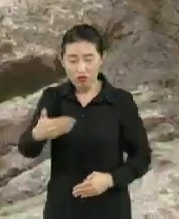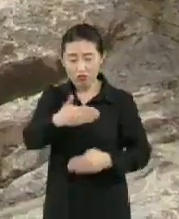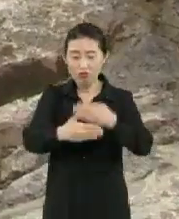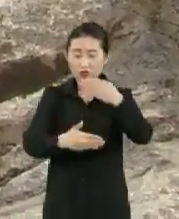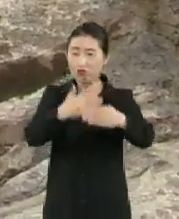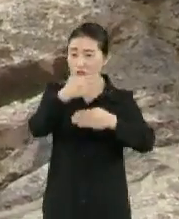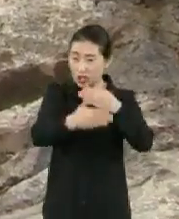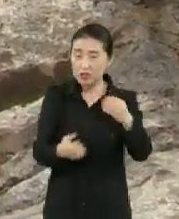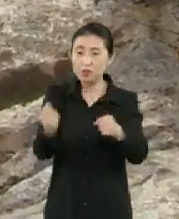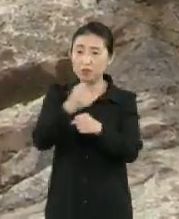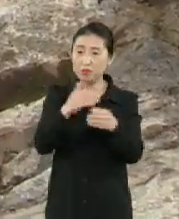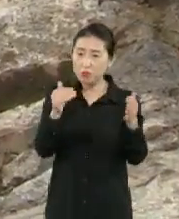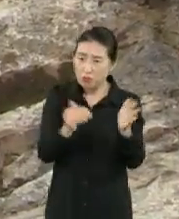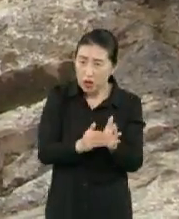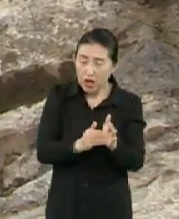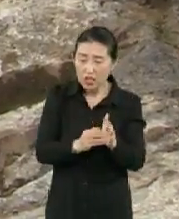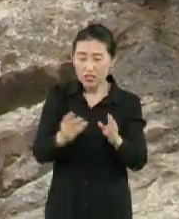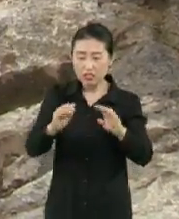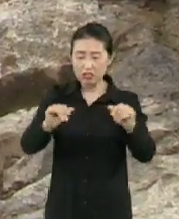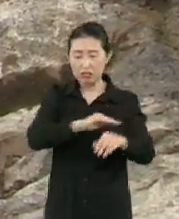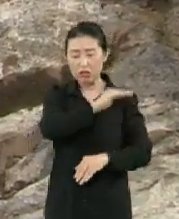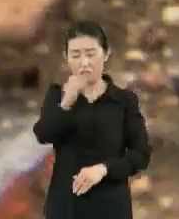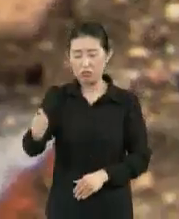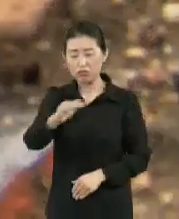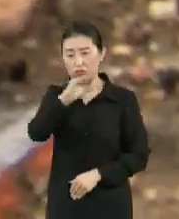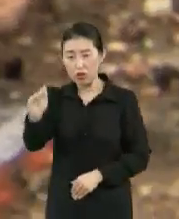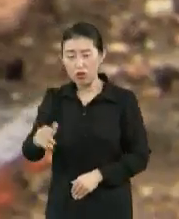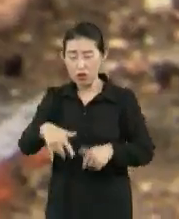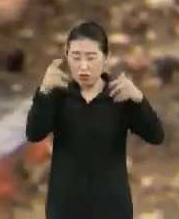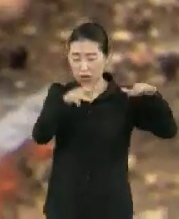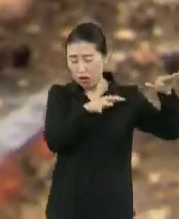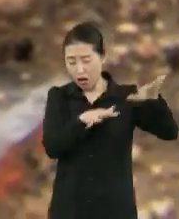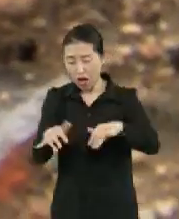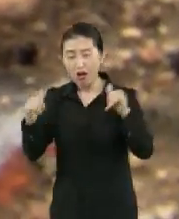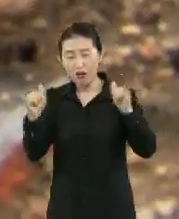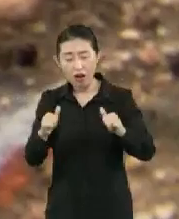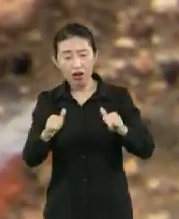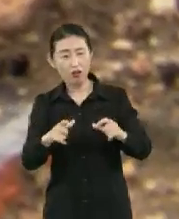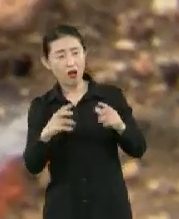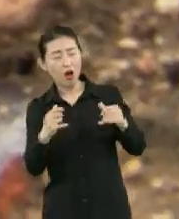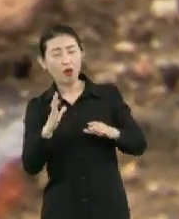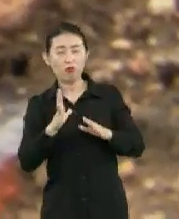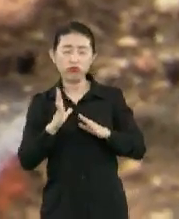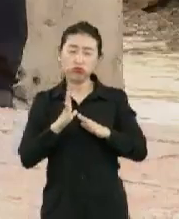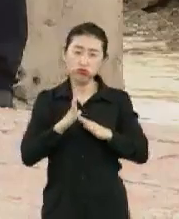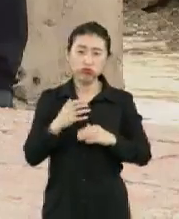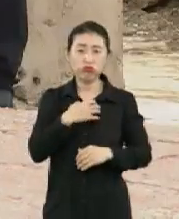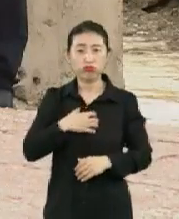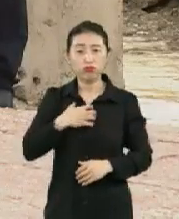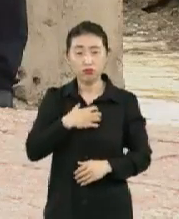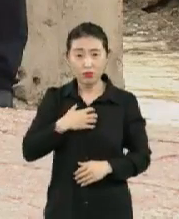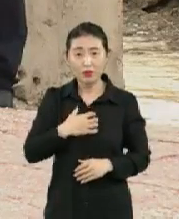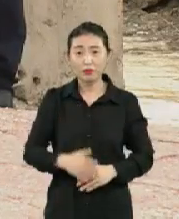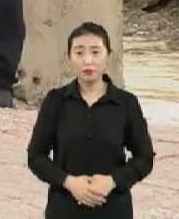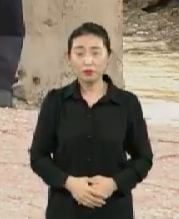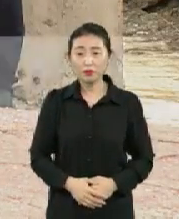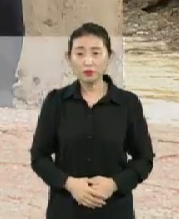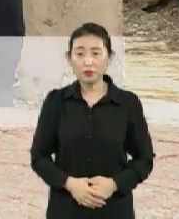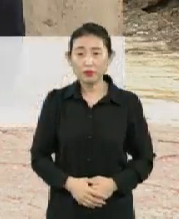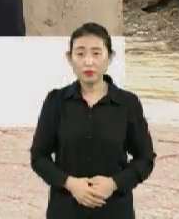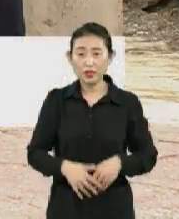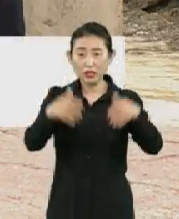등을 보완했지만 군데군데 남아있는 흙더미들이 다시 쓸려오진 않을지 주민들은 걱정이 앞섭니다. 비 오기